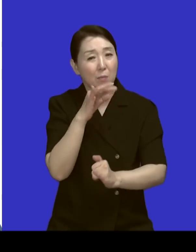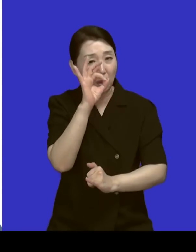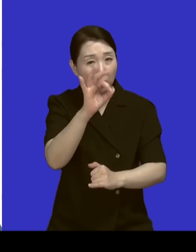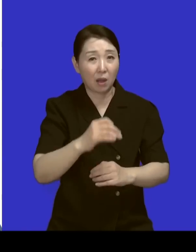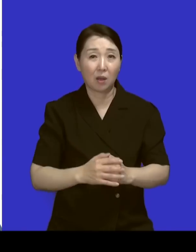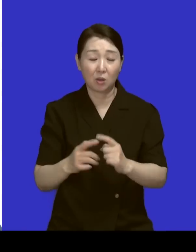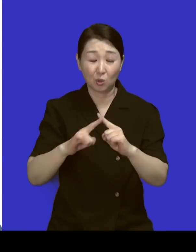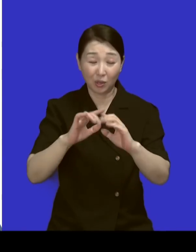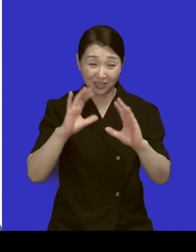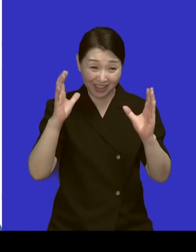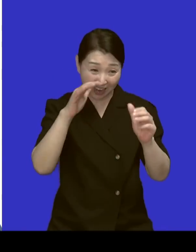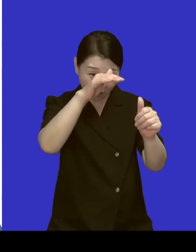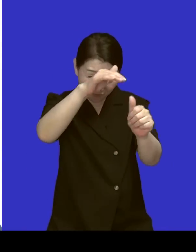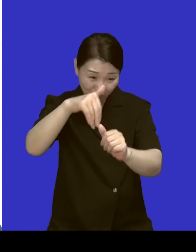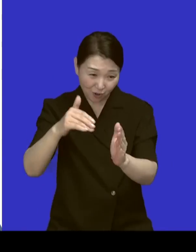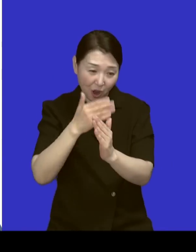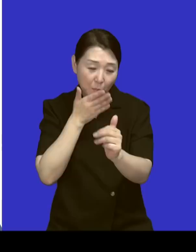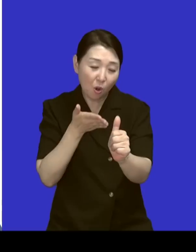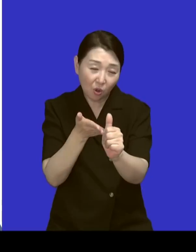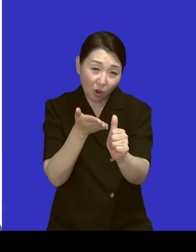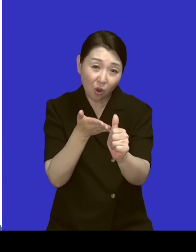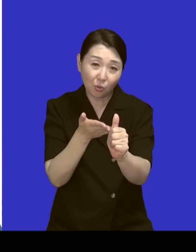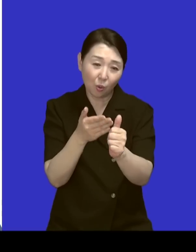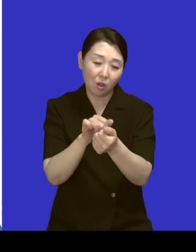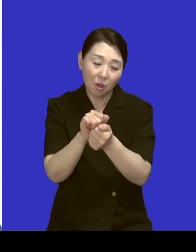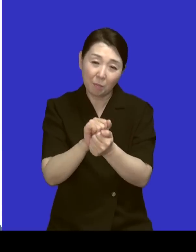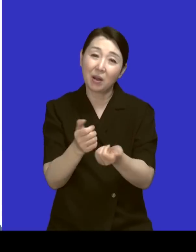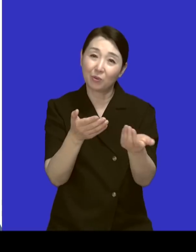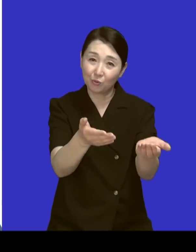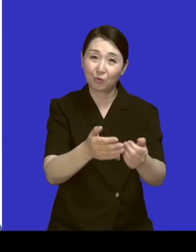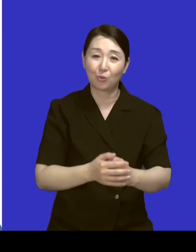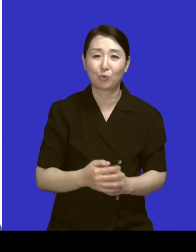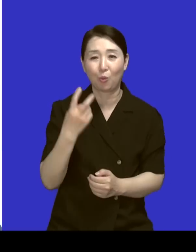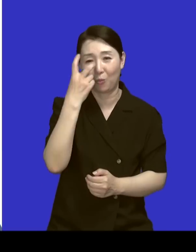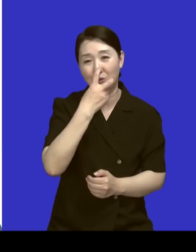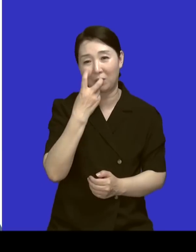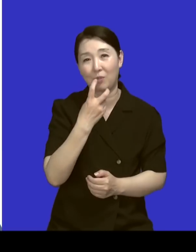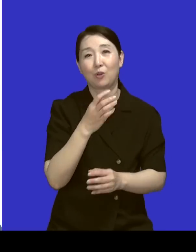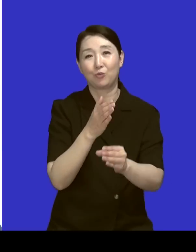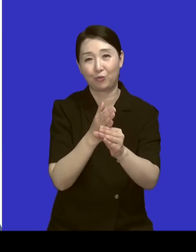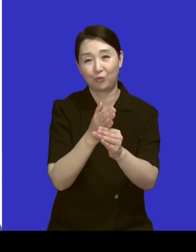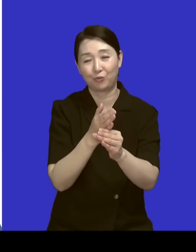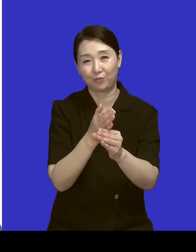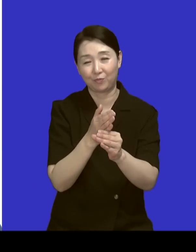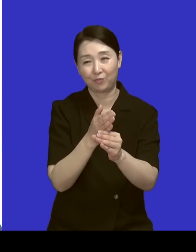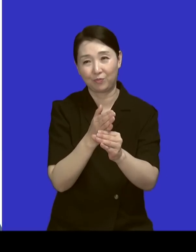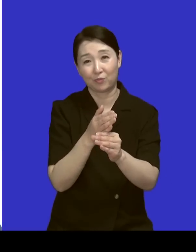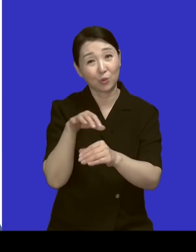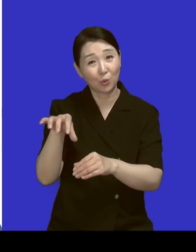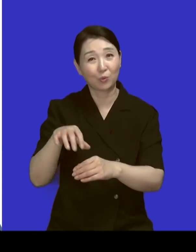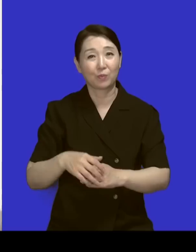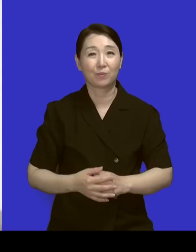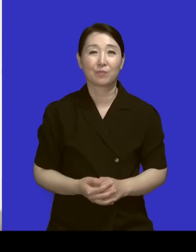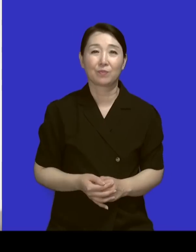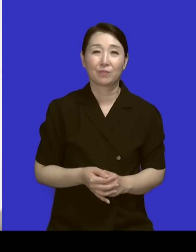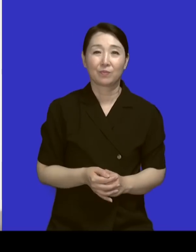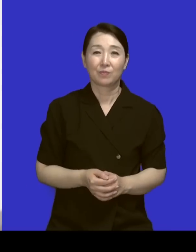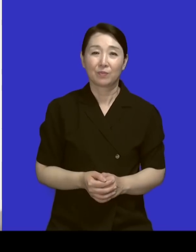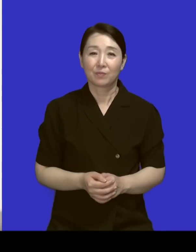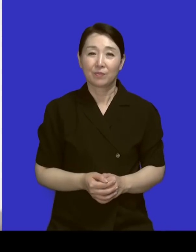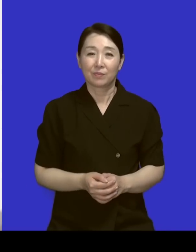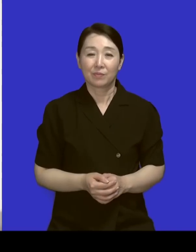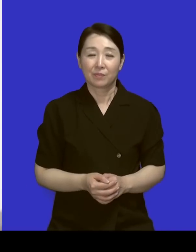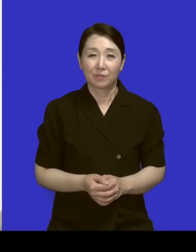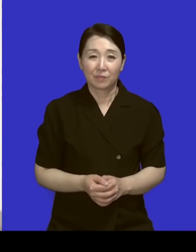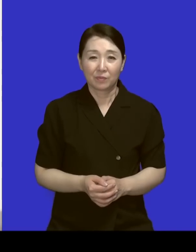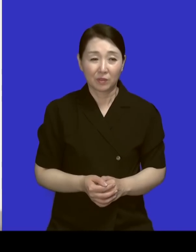아이들을 이렇게 불러서 먹이기도 하고 또 빨래도 하게 해주고 예. 보살피는 예. 그런 사역을 하는 곳이었는데 그